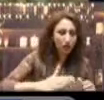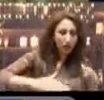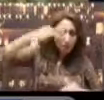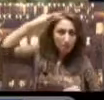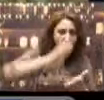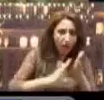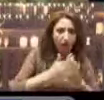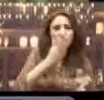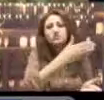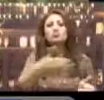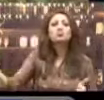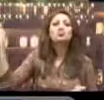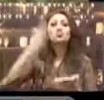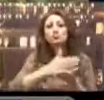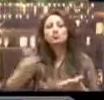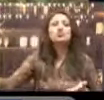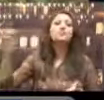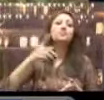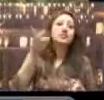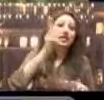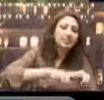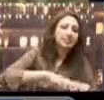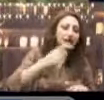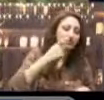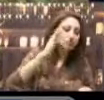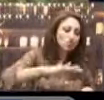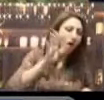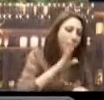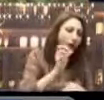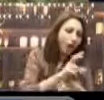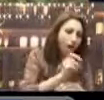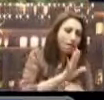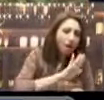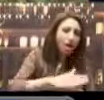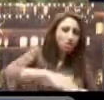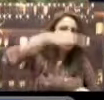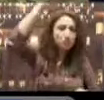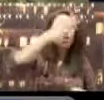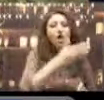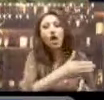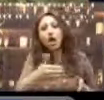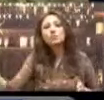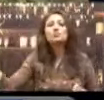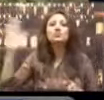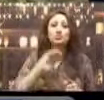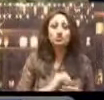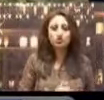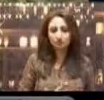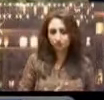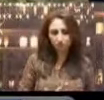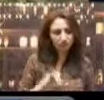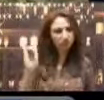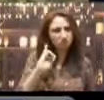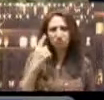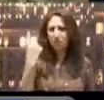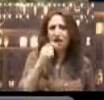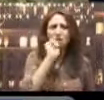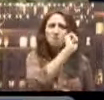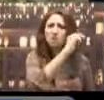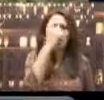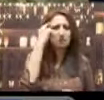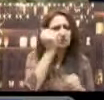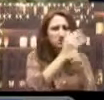بيعمل احلالات وتجديد كتير قوي في الاعمار الصغيره، بيجيب ناس كتير قوي بالجمله كده من من من النوادي الصغيره،